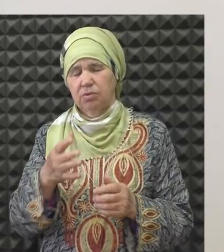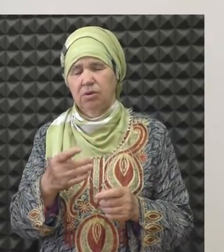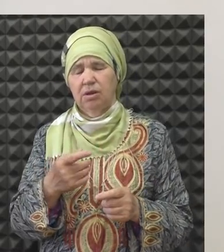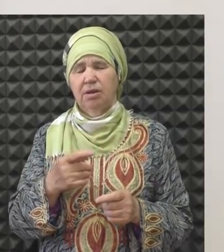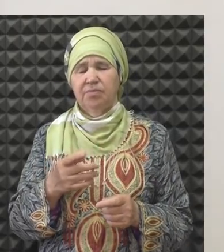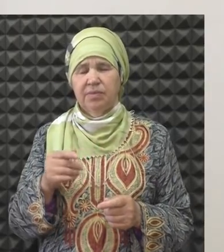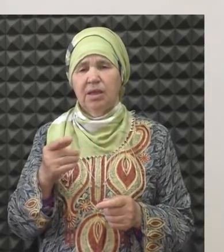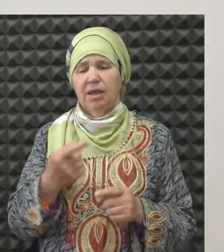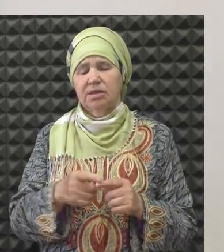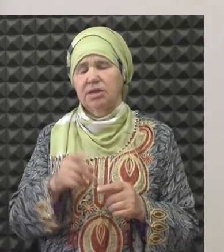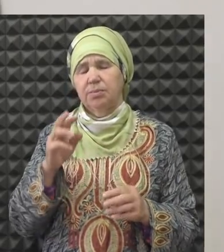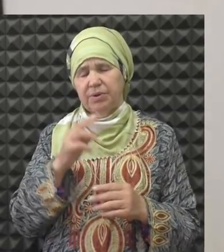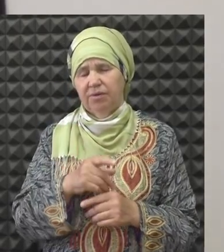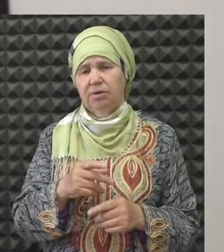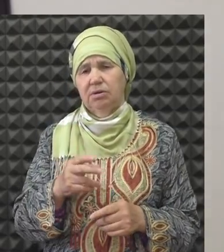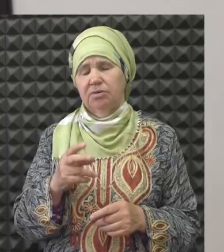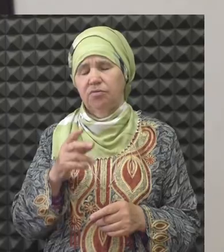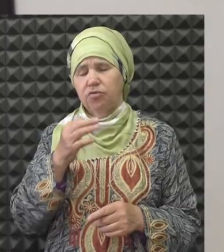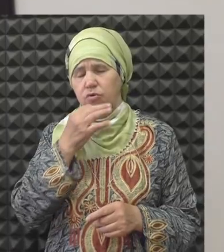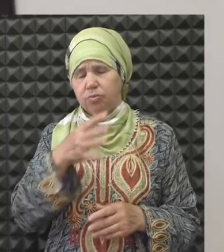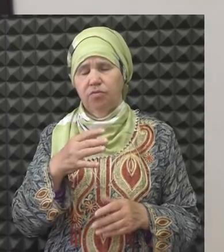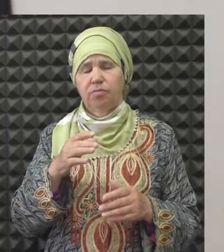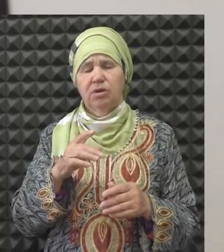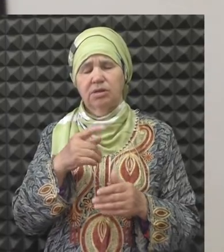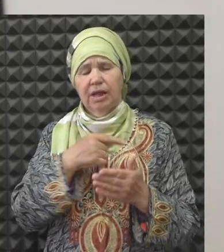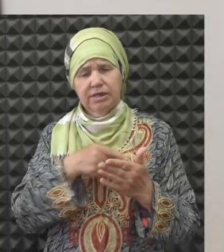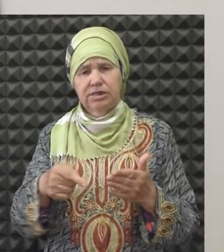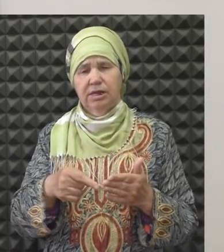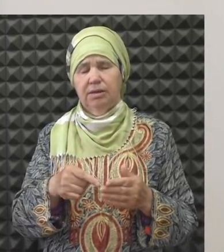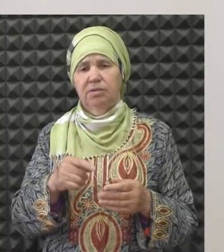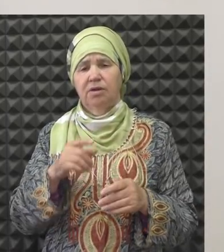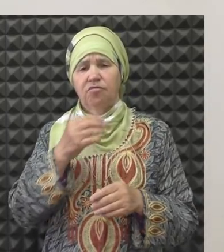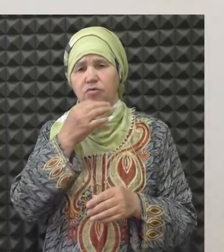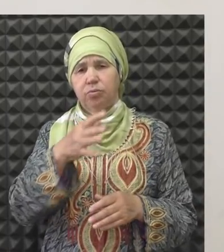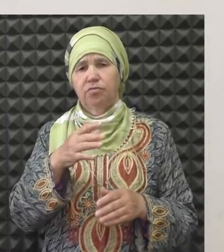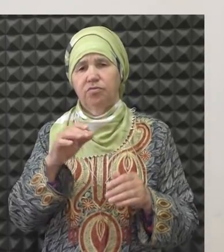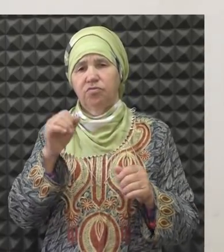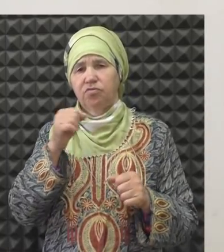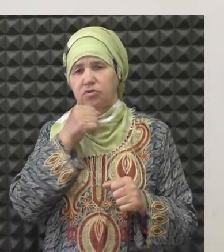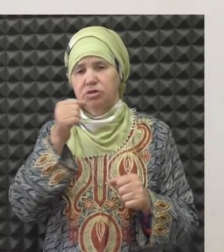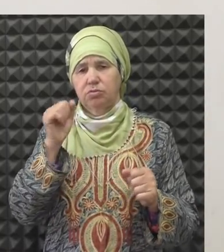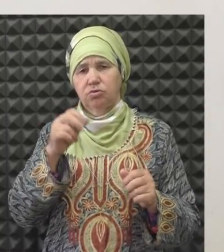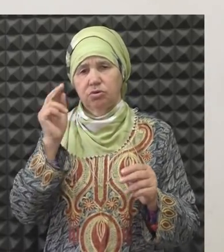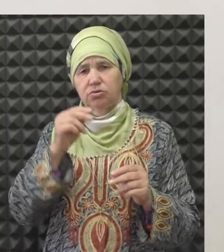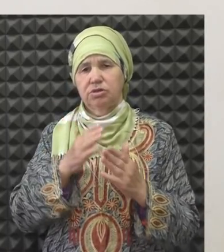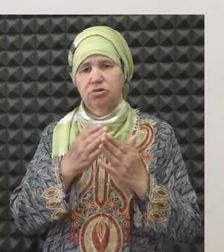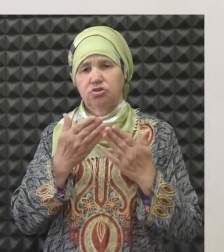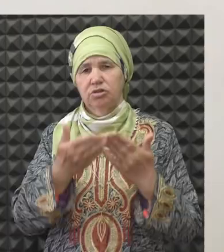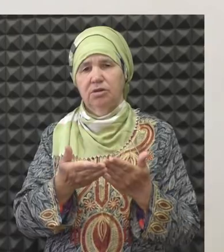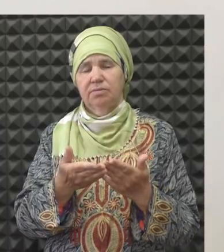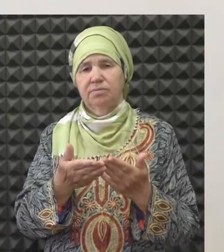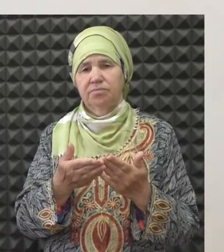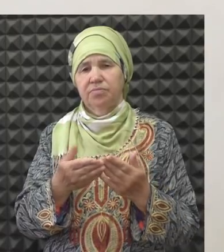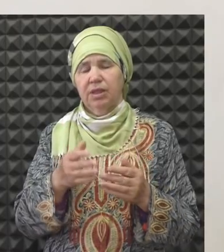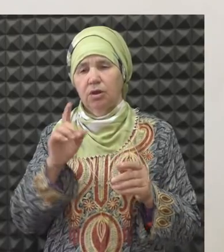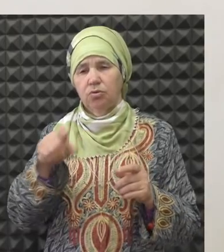голова не та, мозги не те. Это неправда. Эти люди отрицают этот стереотип. Вот это я хотел сказать. Что многие